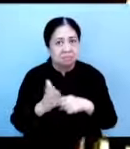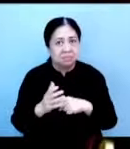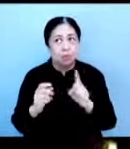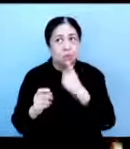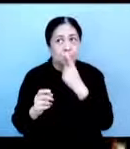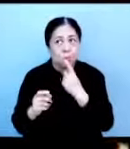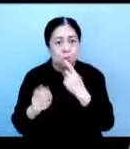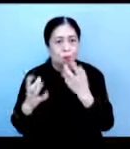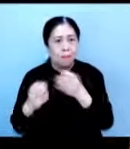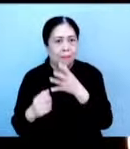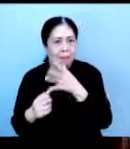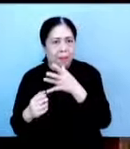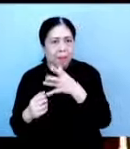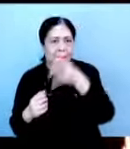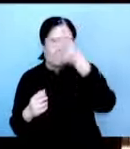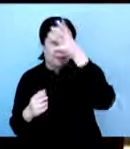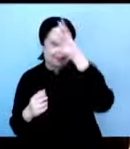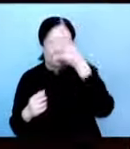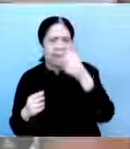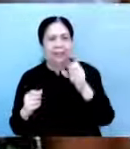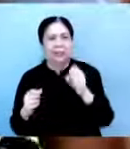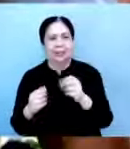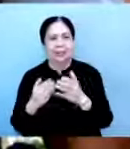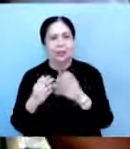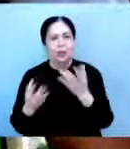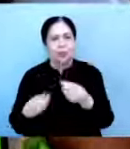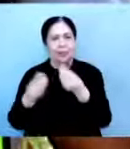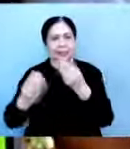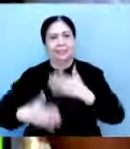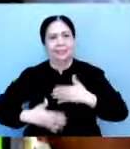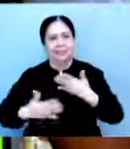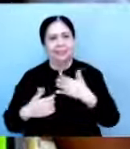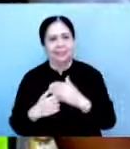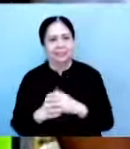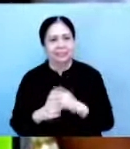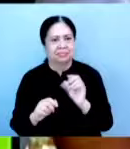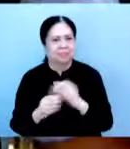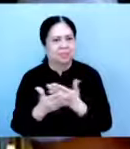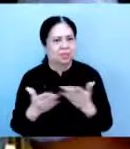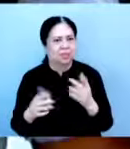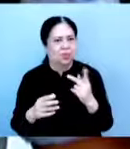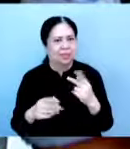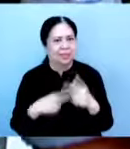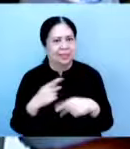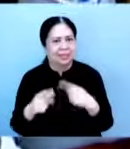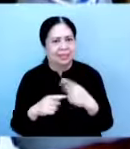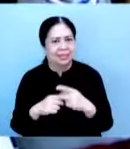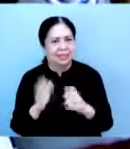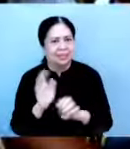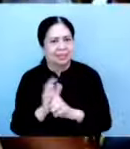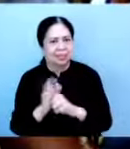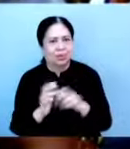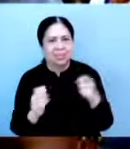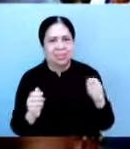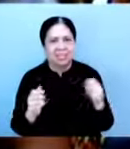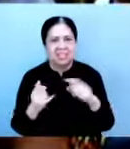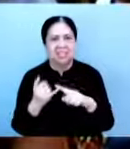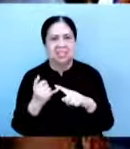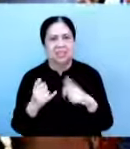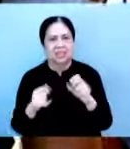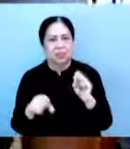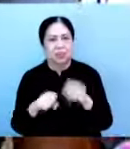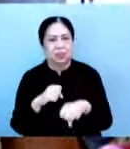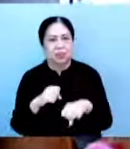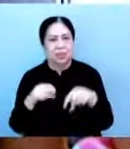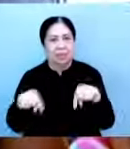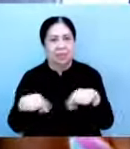mama and ni Papa madali pa silang maging masaya ung mga bagay Anong klaseng bagay Sayan mga susi ganyan So dito may